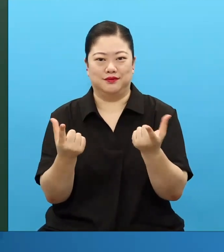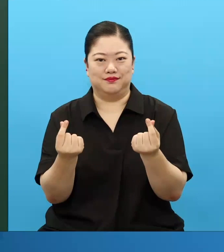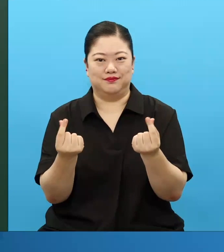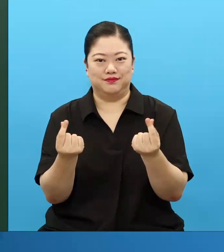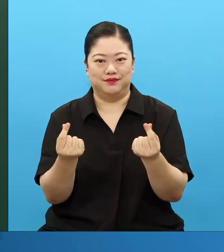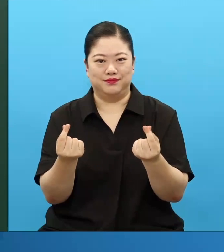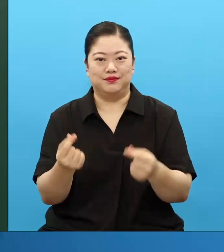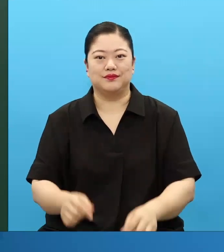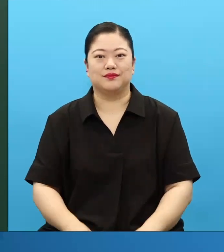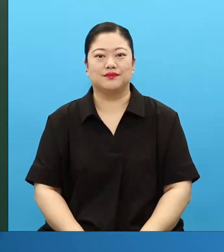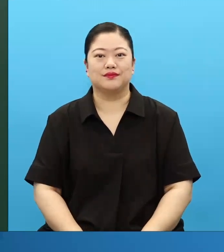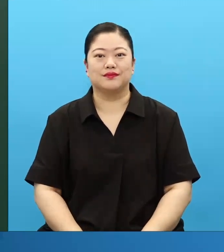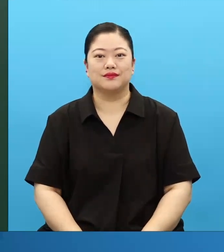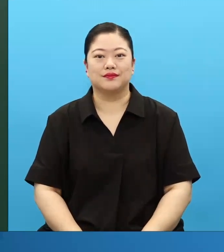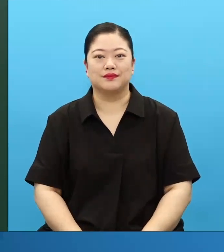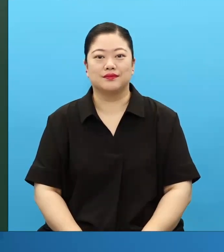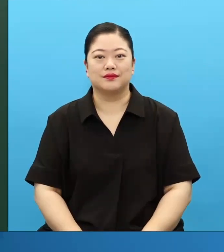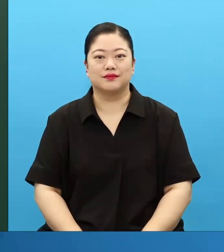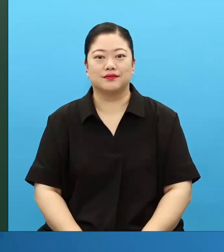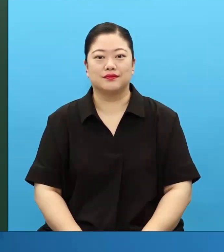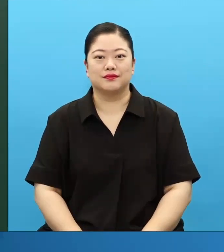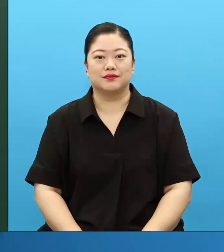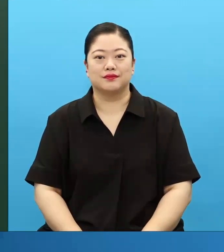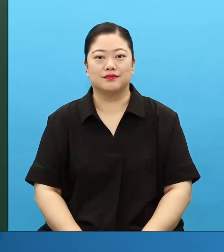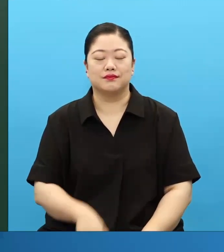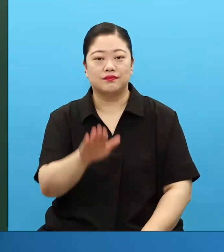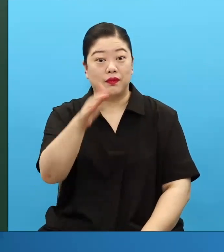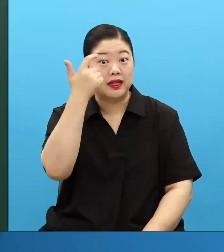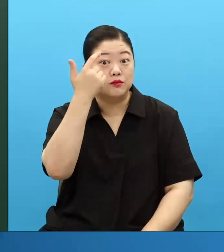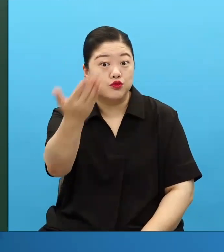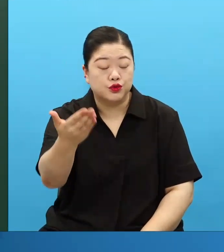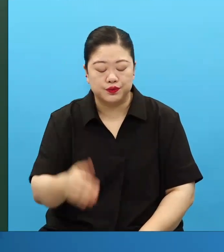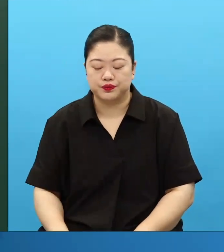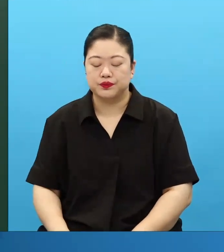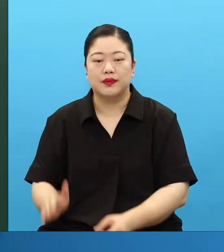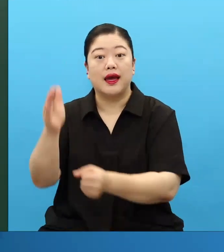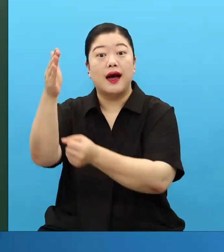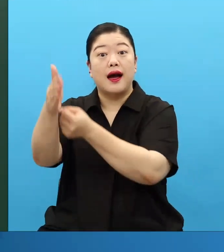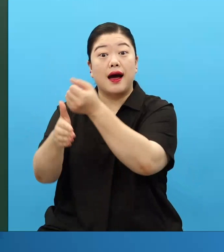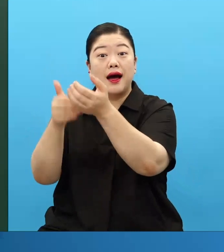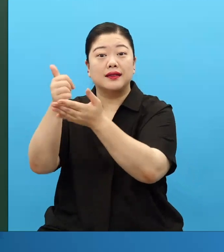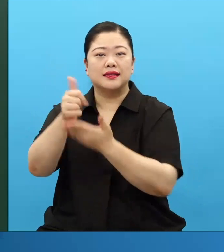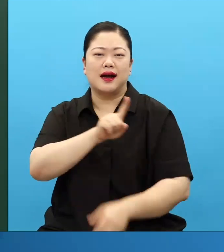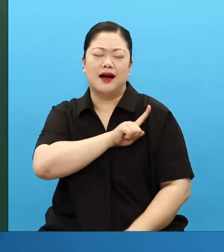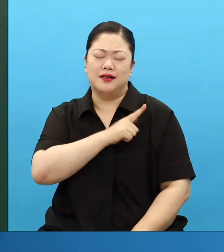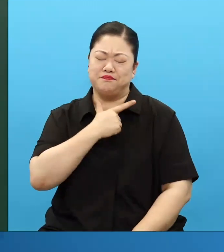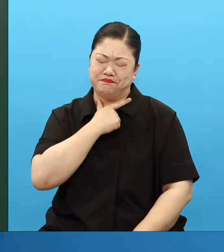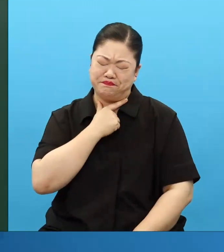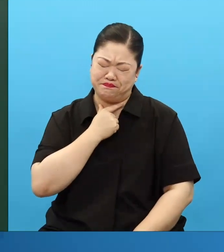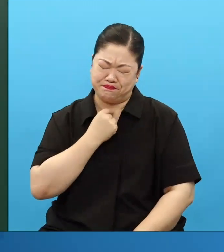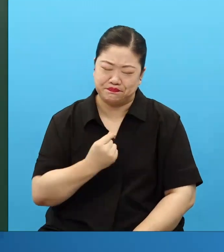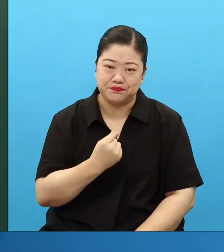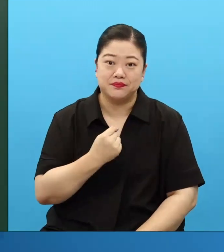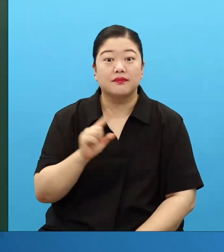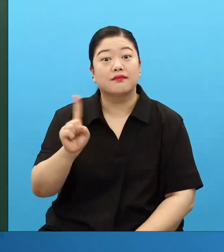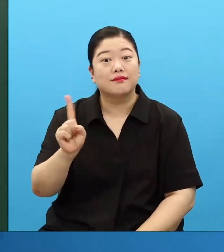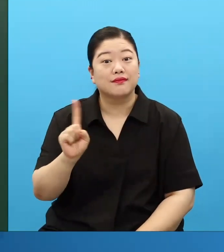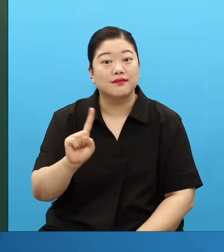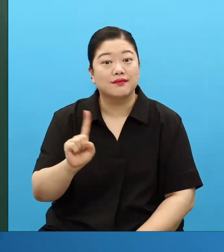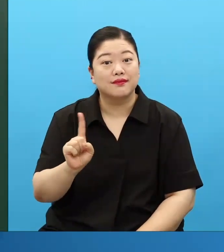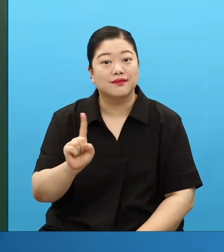삶 속에서 성삼위 하나님과 소통하는 기도가 완전 각인되게 하옵소서. 하나님 자녀라는